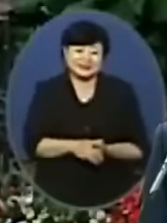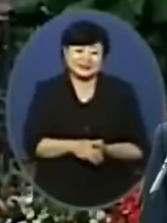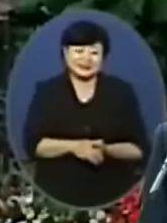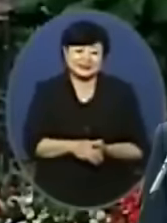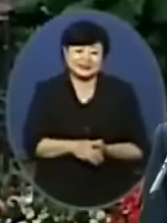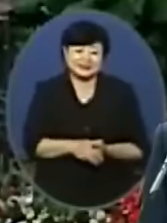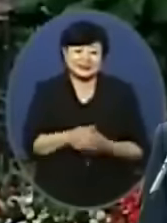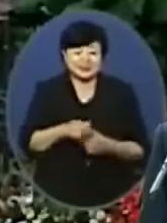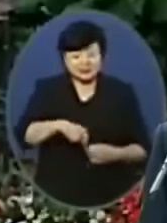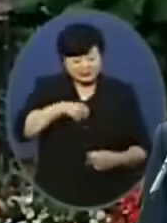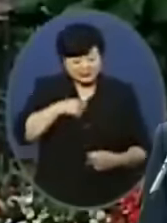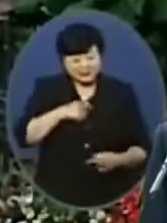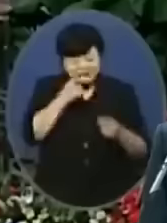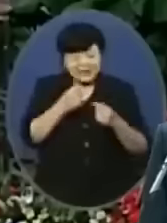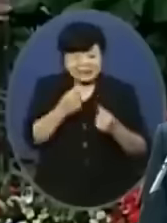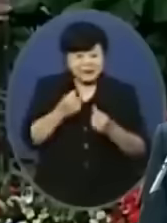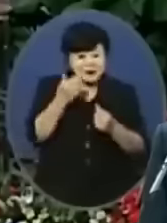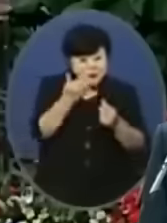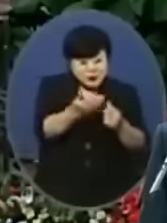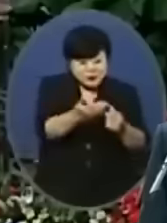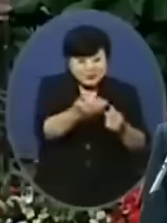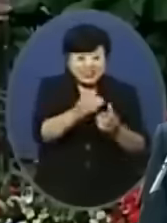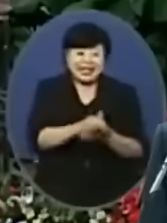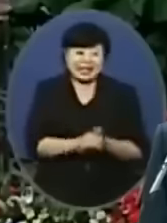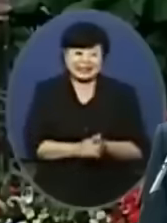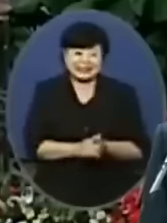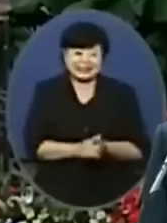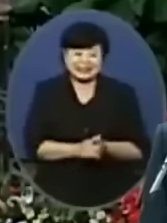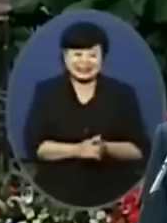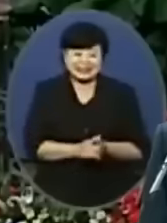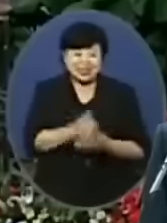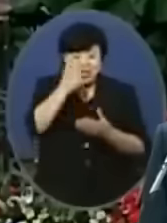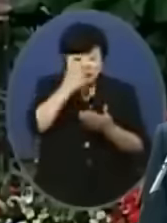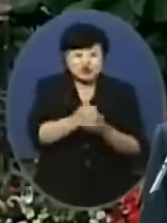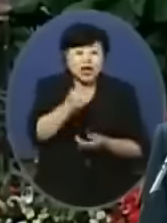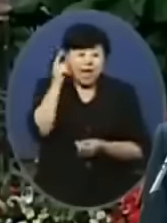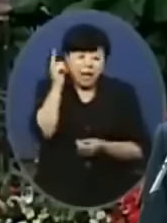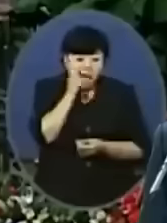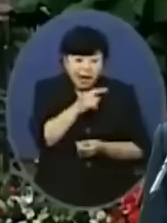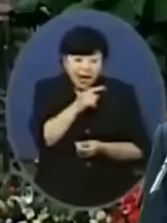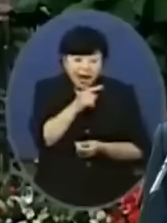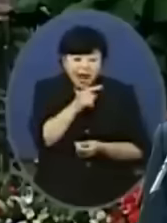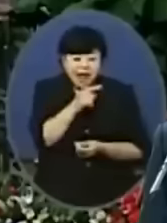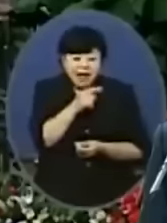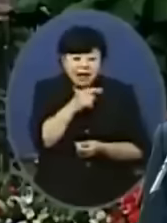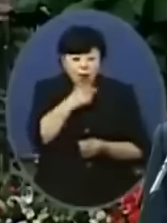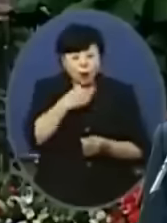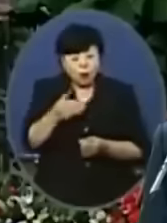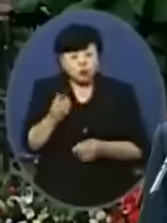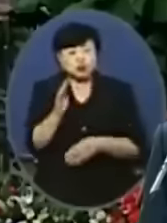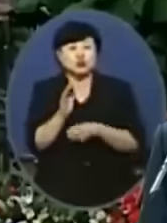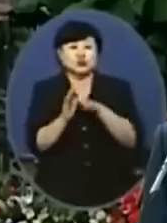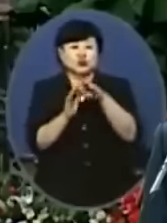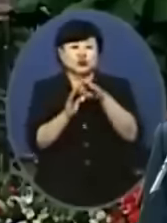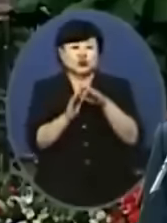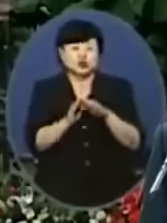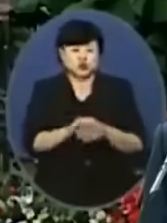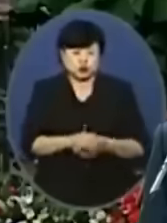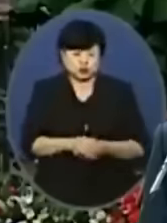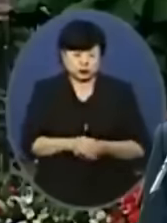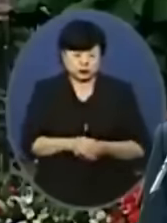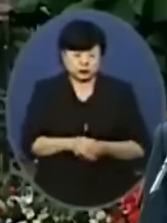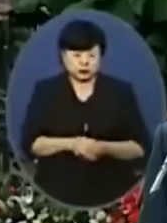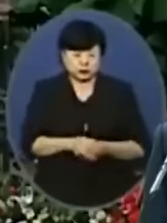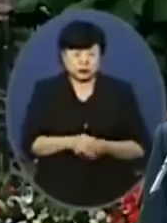우리에게 의롭게 살 수 있는 힘을 주시는 것입니다. 우린 죄악의 홍수에 휘몰려가는